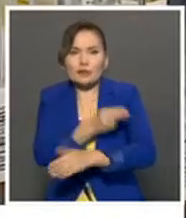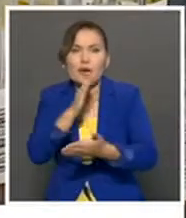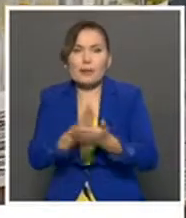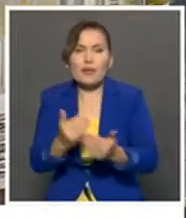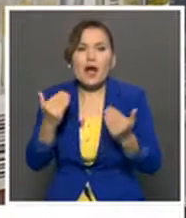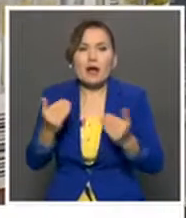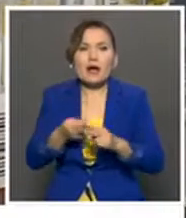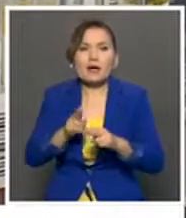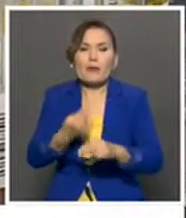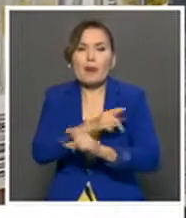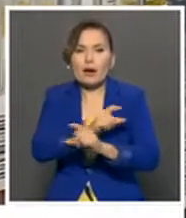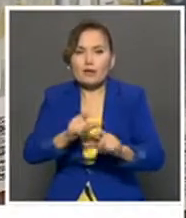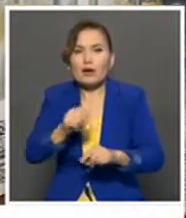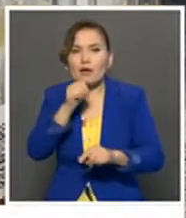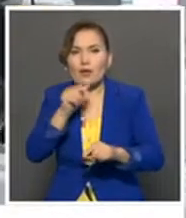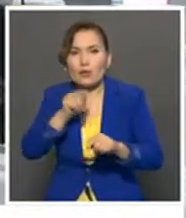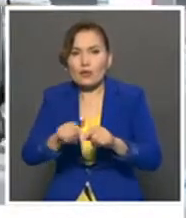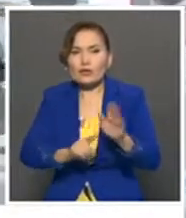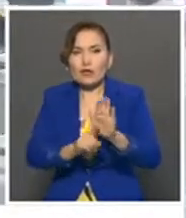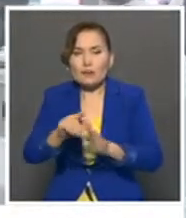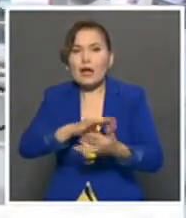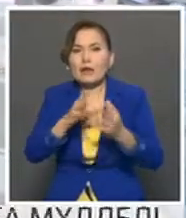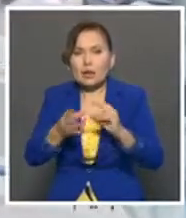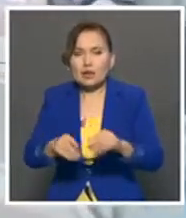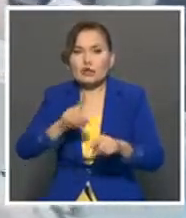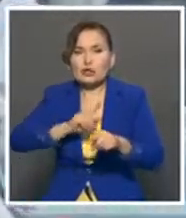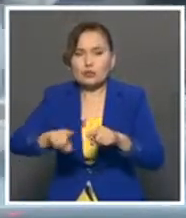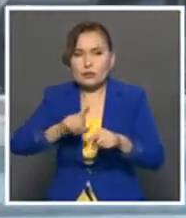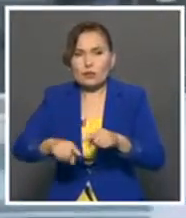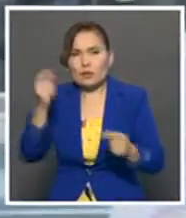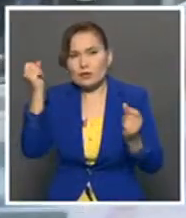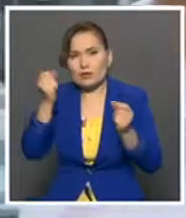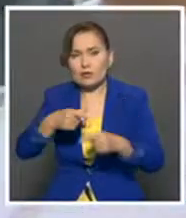бар. Қазір олар клиникалық сынақтардан өтіп жатыр, нәтижесі көп ұзамай белгілі болуы тиіс.